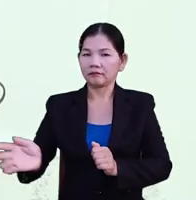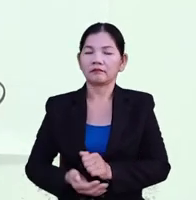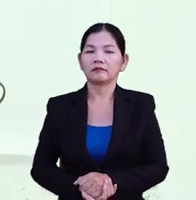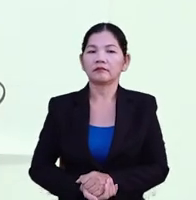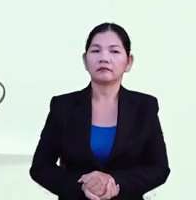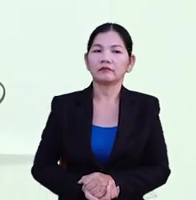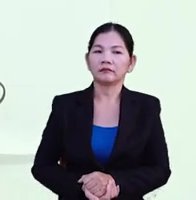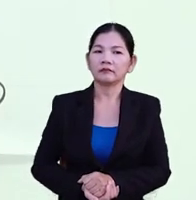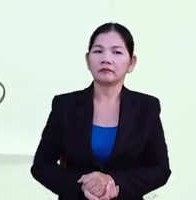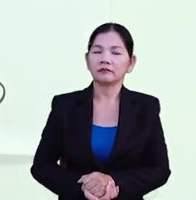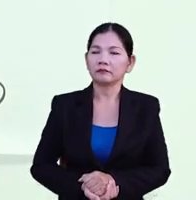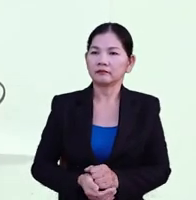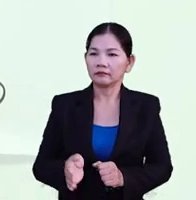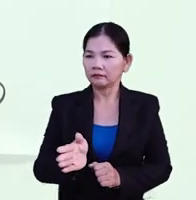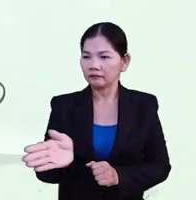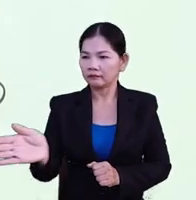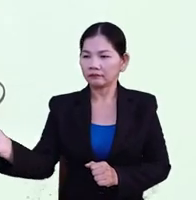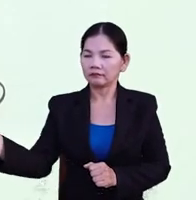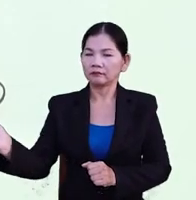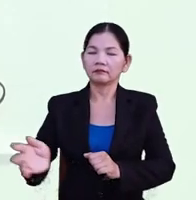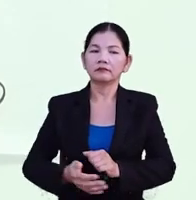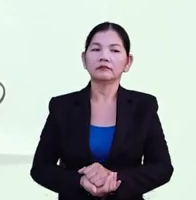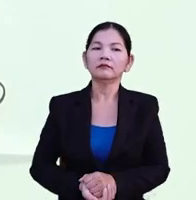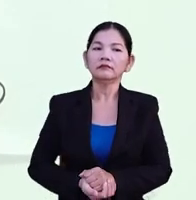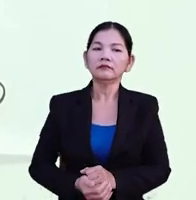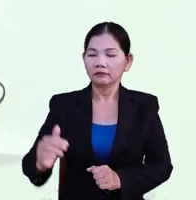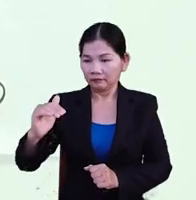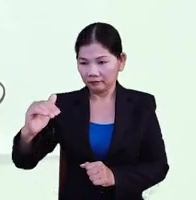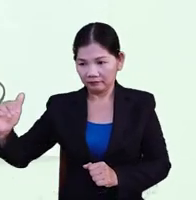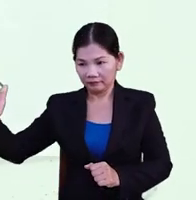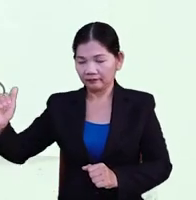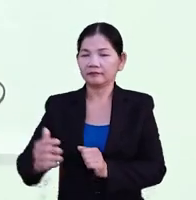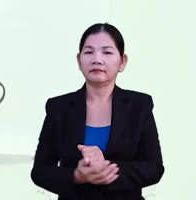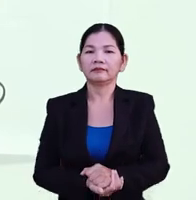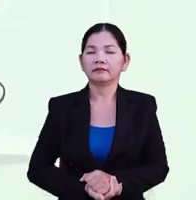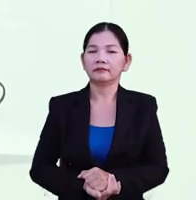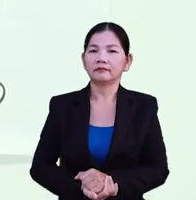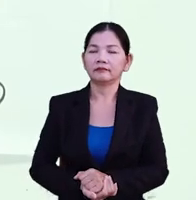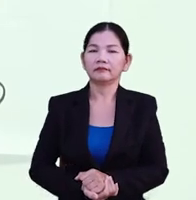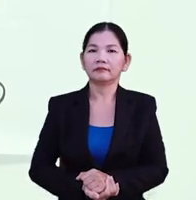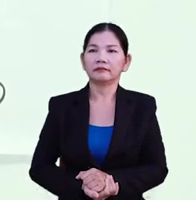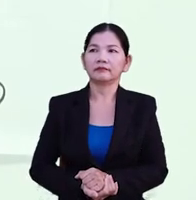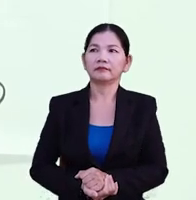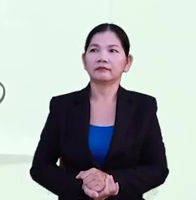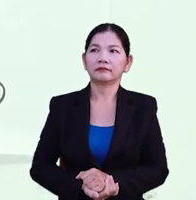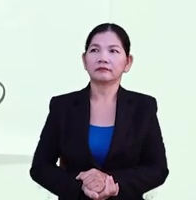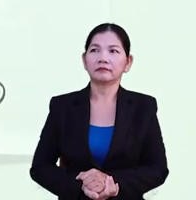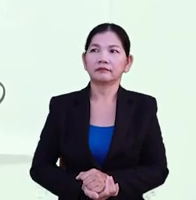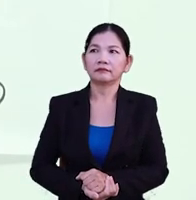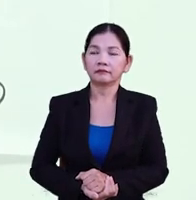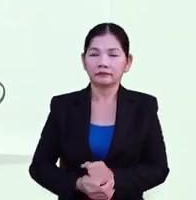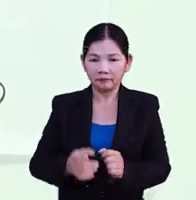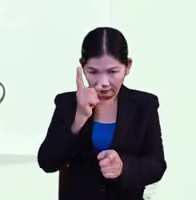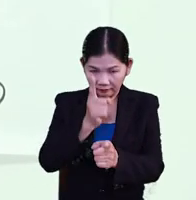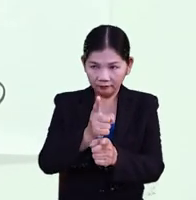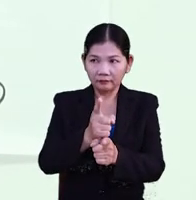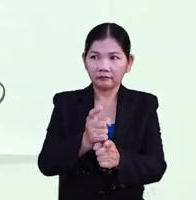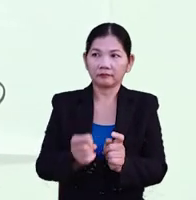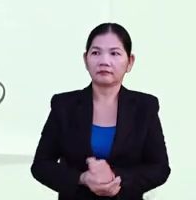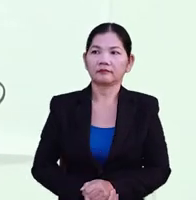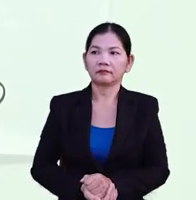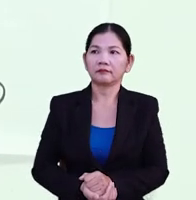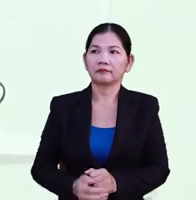ស្ដាំហ្នឹងណាកូនណាចាបាត់ទៅស្ដាំចាឆ្លាតឆ្លាតមែនតើណាចាកូនឆ្លើយបានត្រឹម